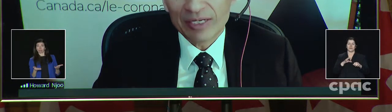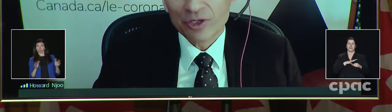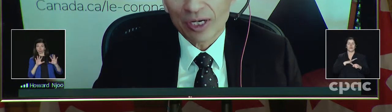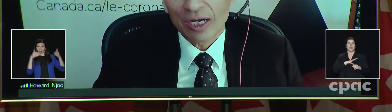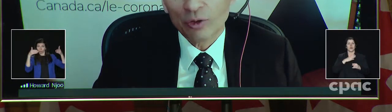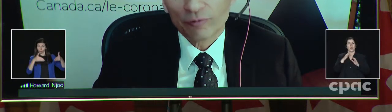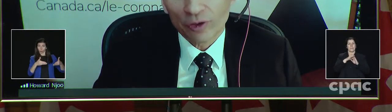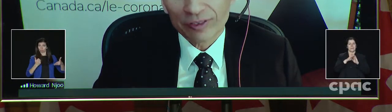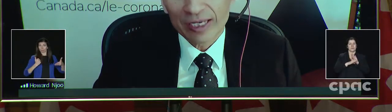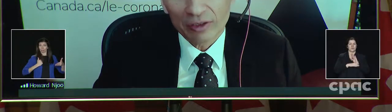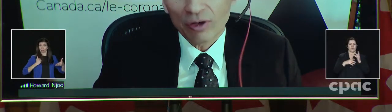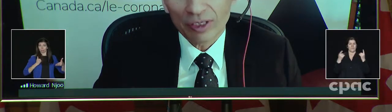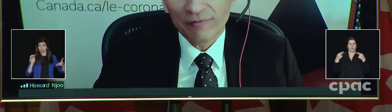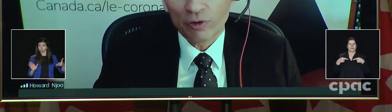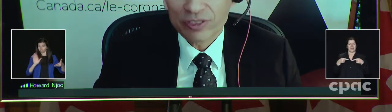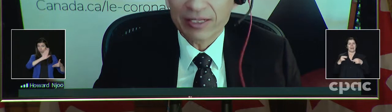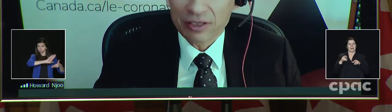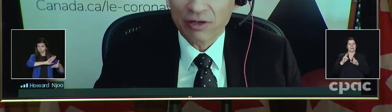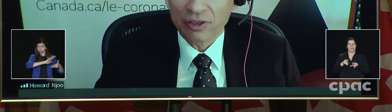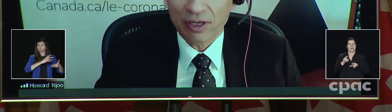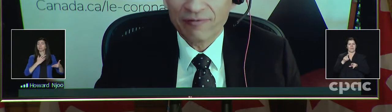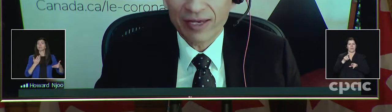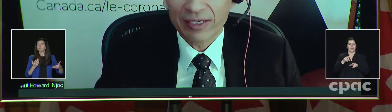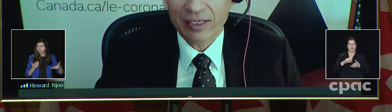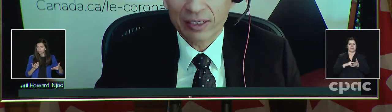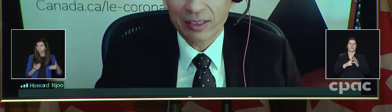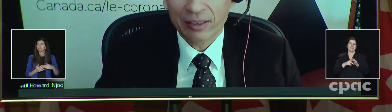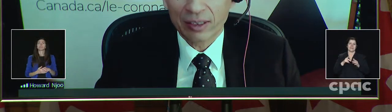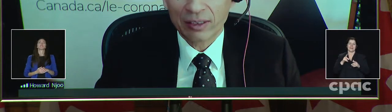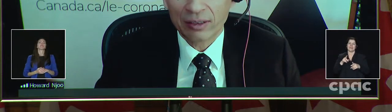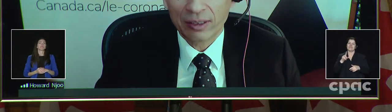avec des mesures à nos frontières. Donc, il faut aussi attendre avec